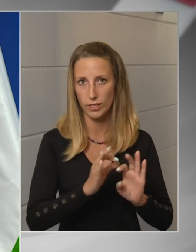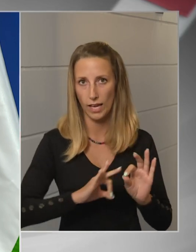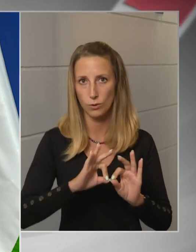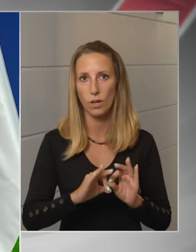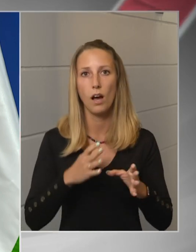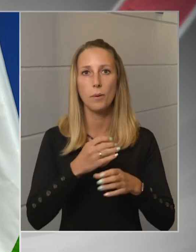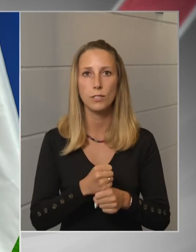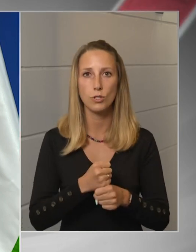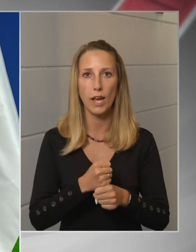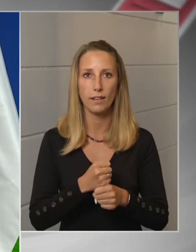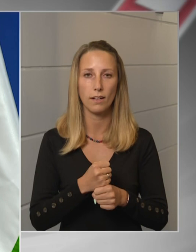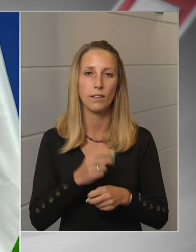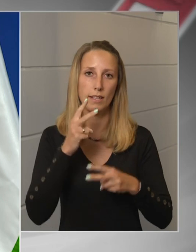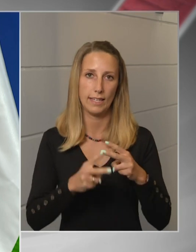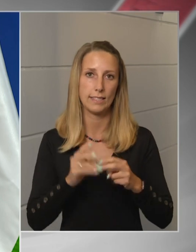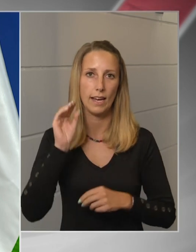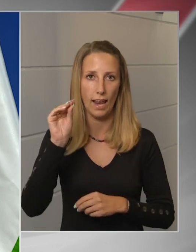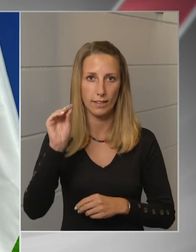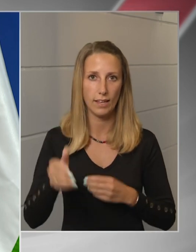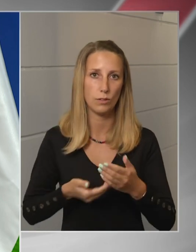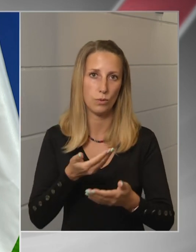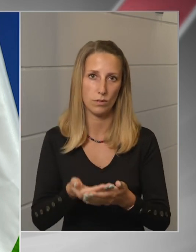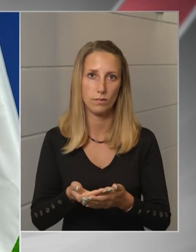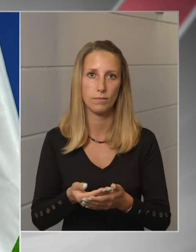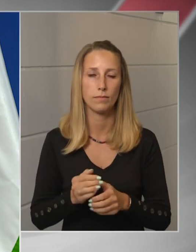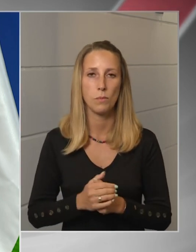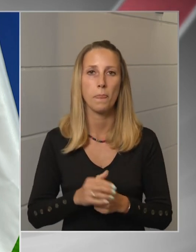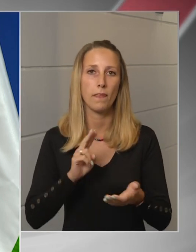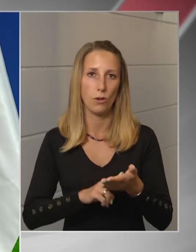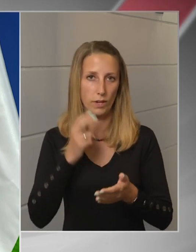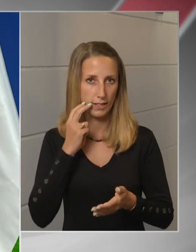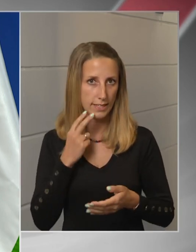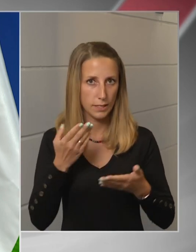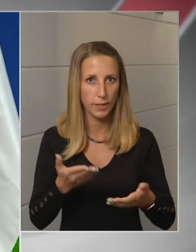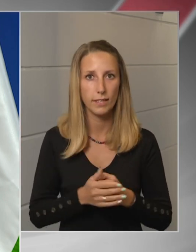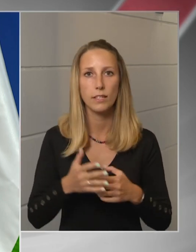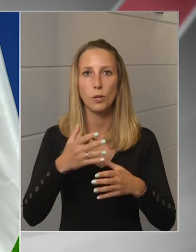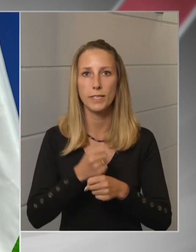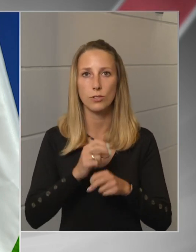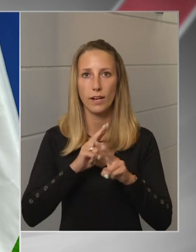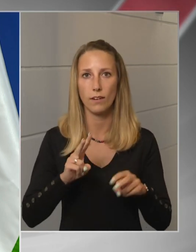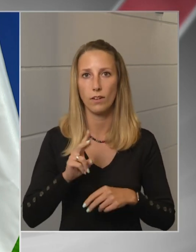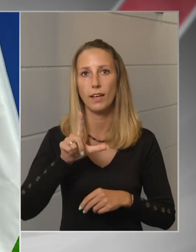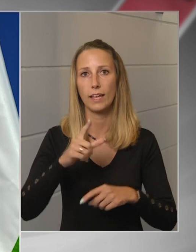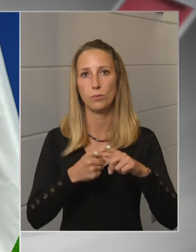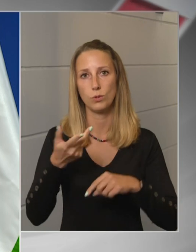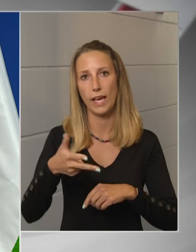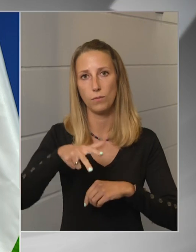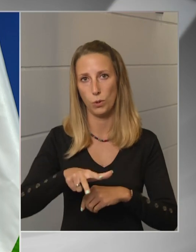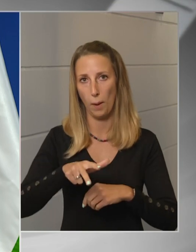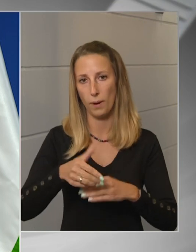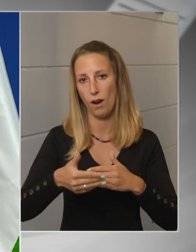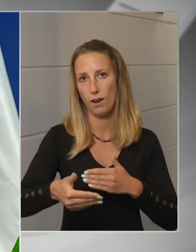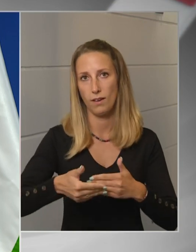bizottságnak készre jelentettük ilyenkor ez az intézmény, a jogintézmény, és a bizottságnak van kettő plusz három hónapra, hogy